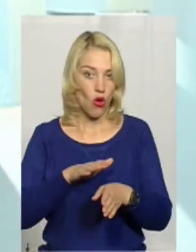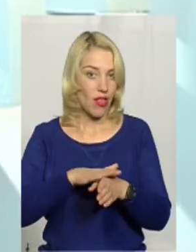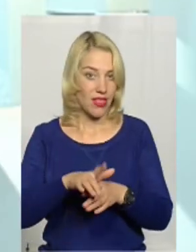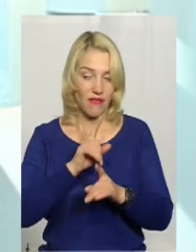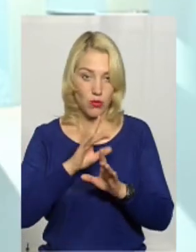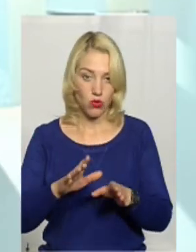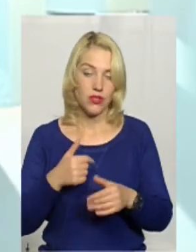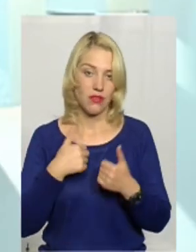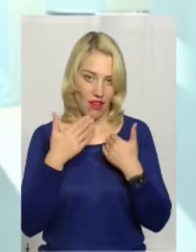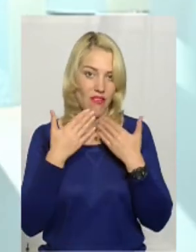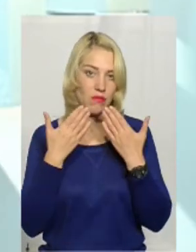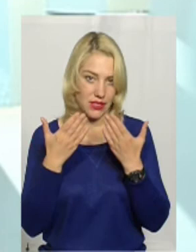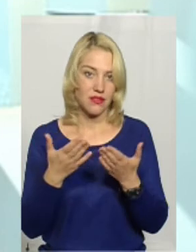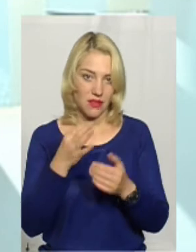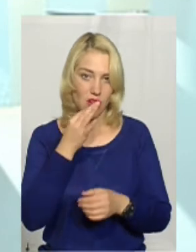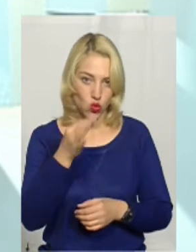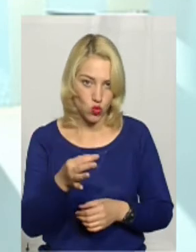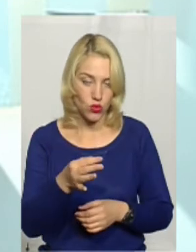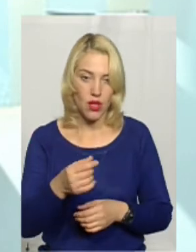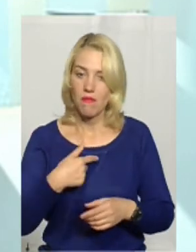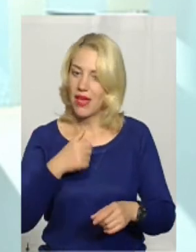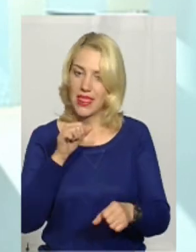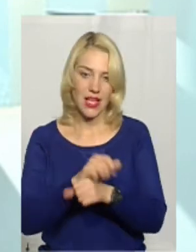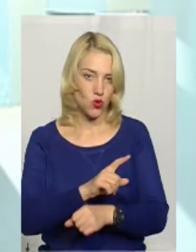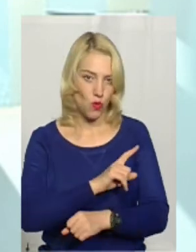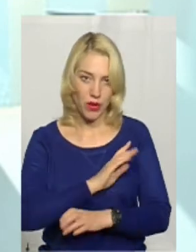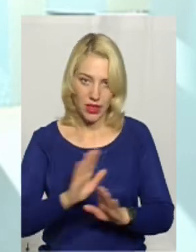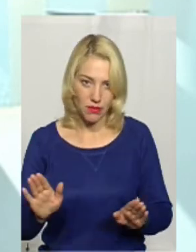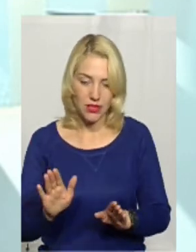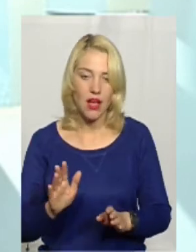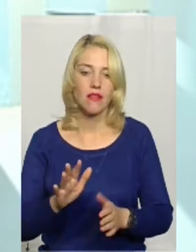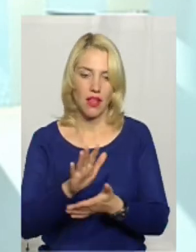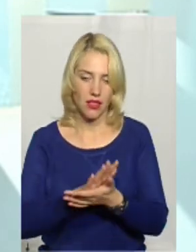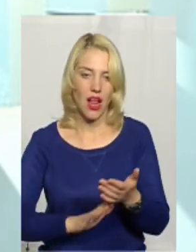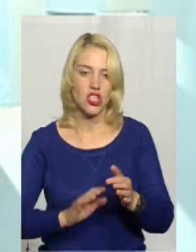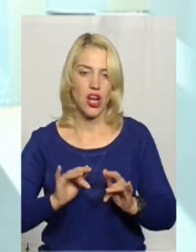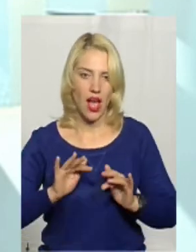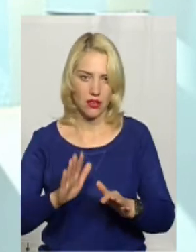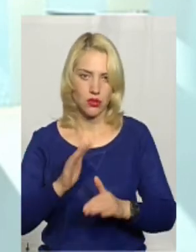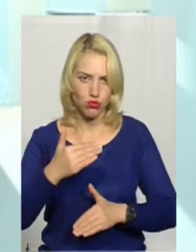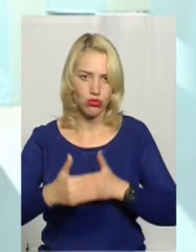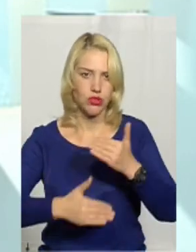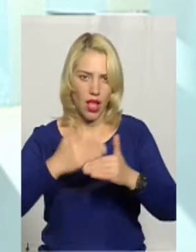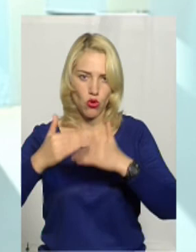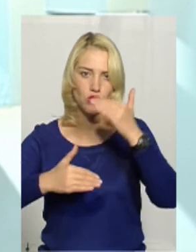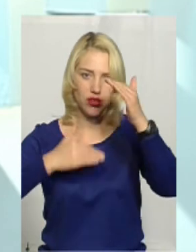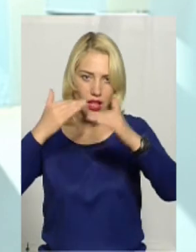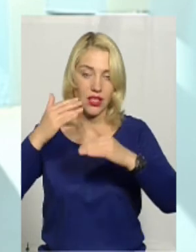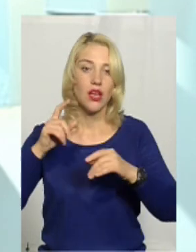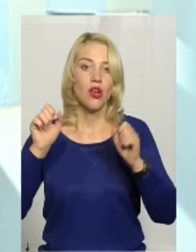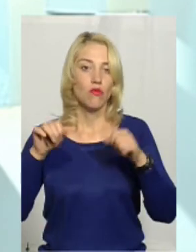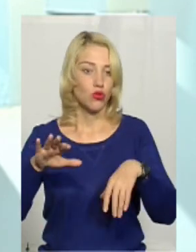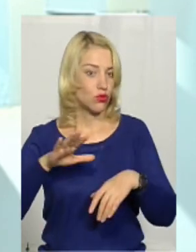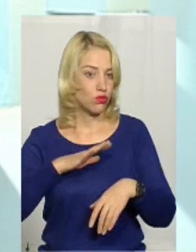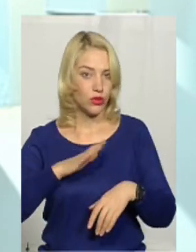я вам скажу, ми не зупинимося. Надальше акції будуть тільки наростати. І, напевно, що вони будуть виходити вже і в